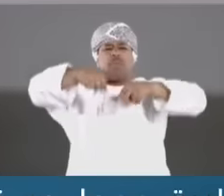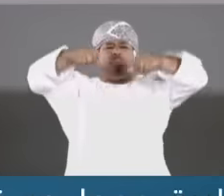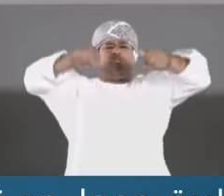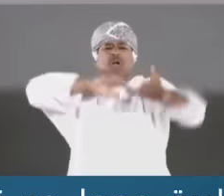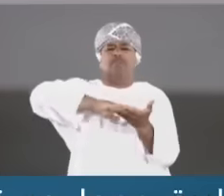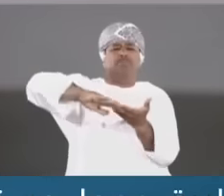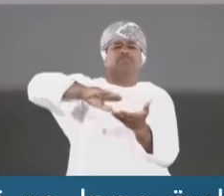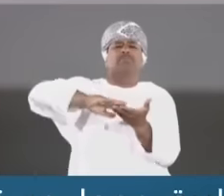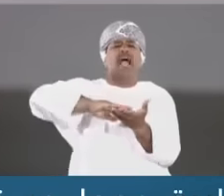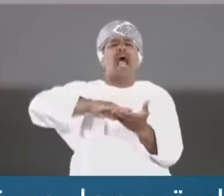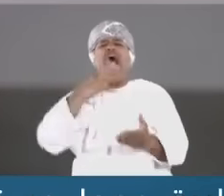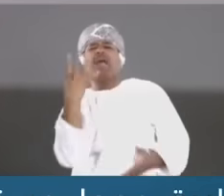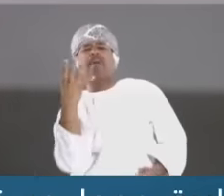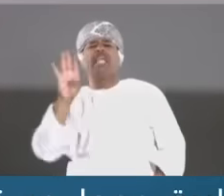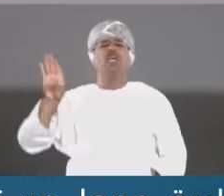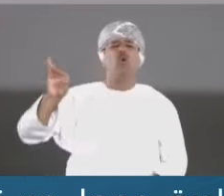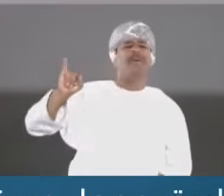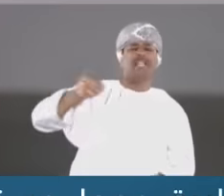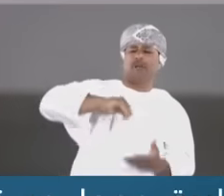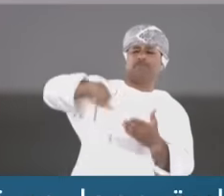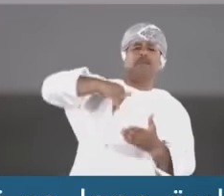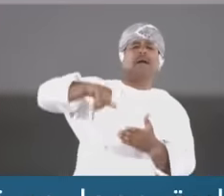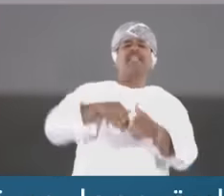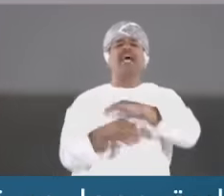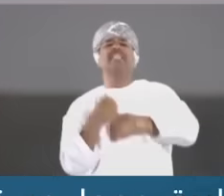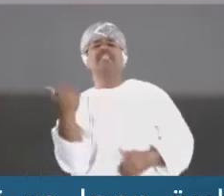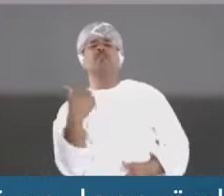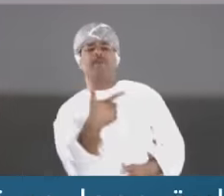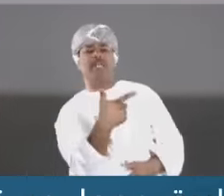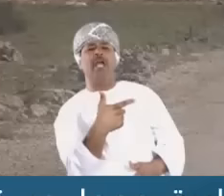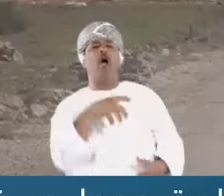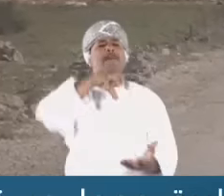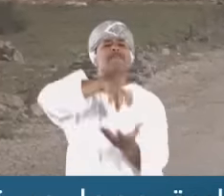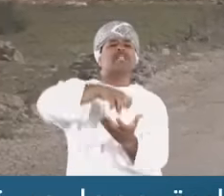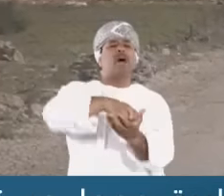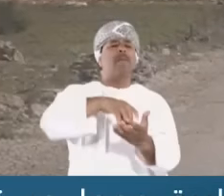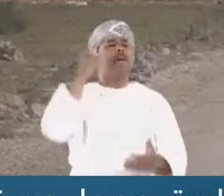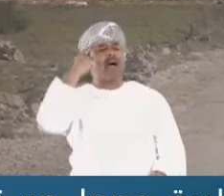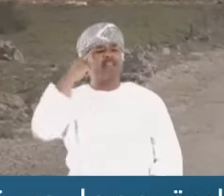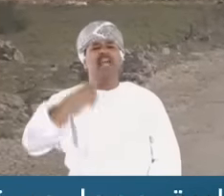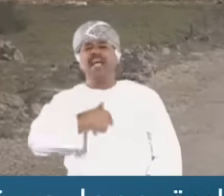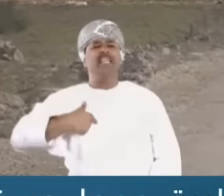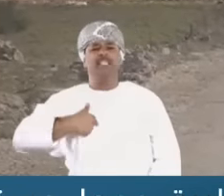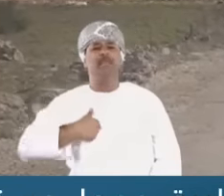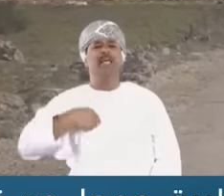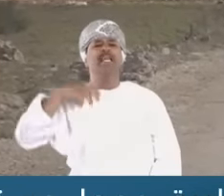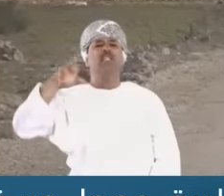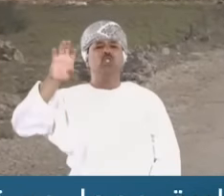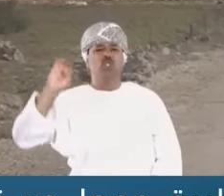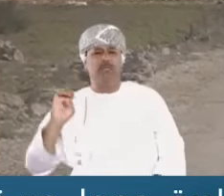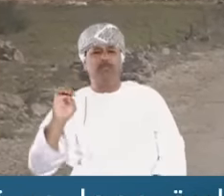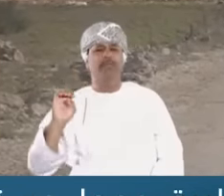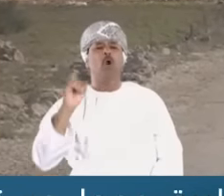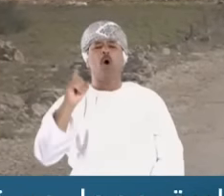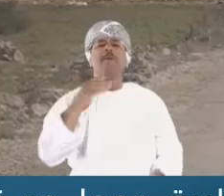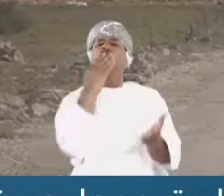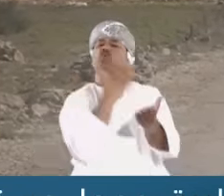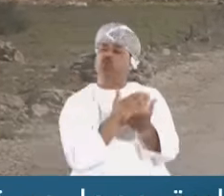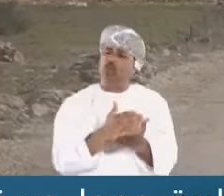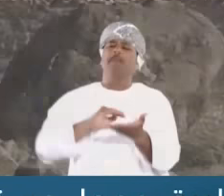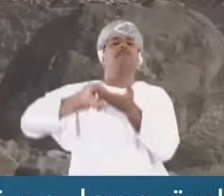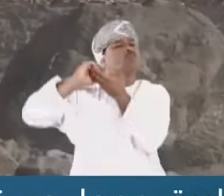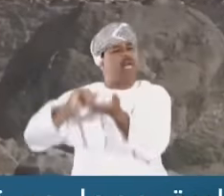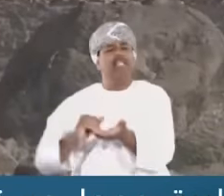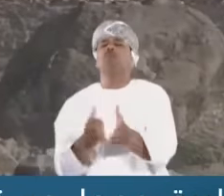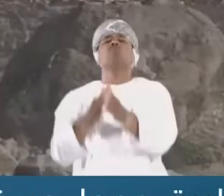طوله 4 كيلومترات في الضفة الغربية في المنطقة المعروفة باسم منطقة جيم كجزء من مساعدات